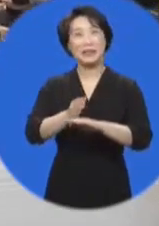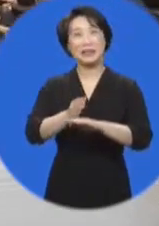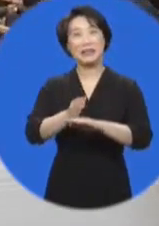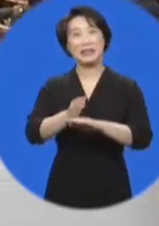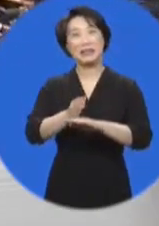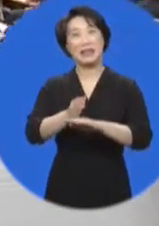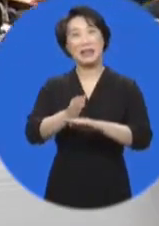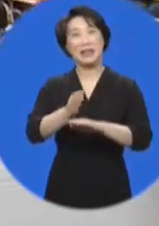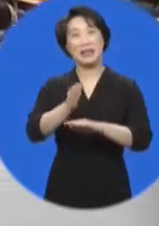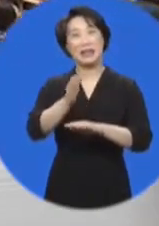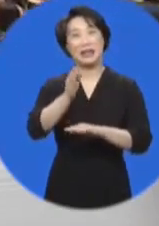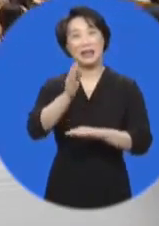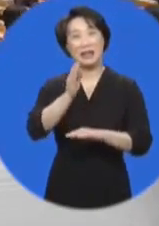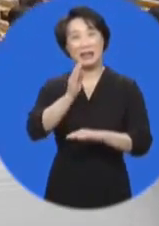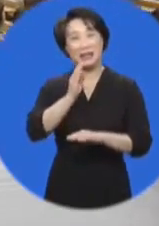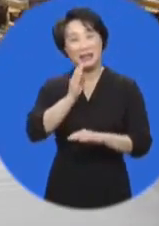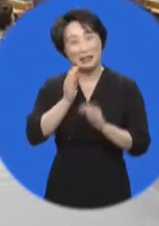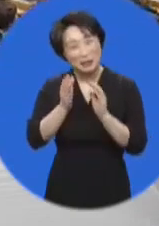감사합니다